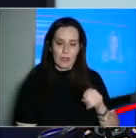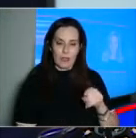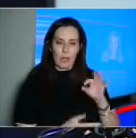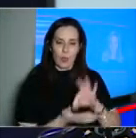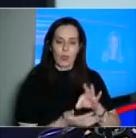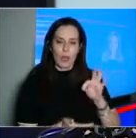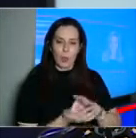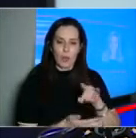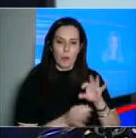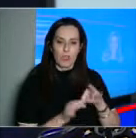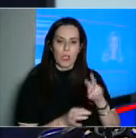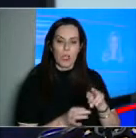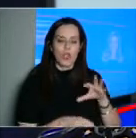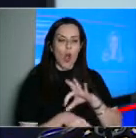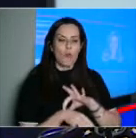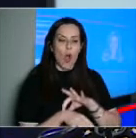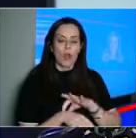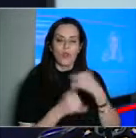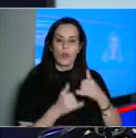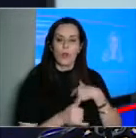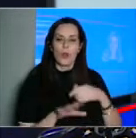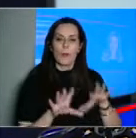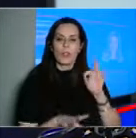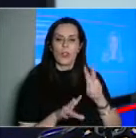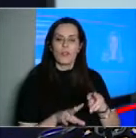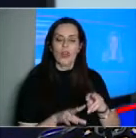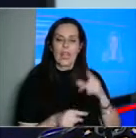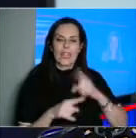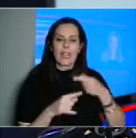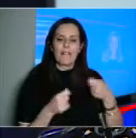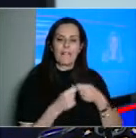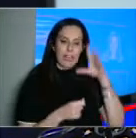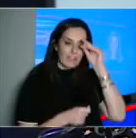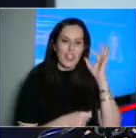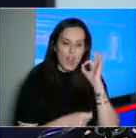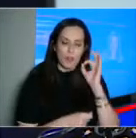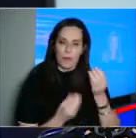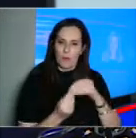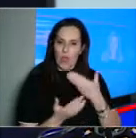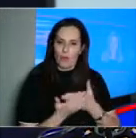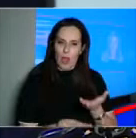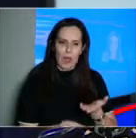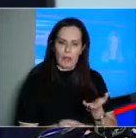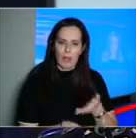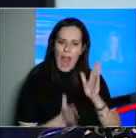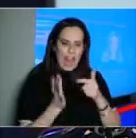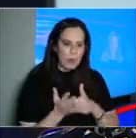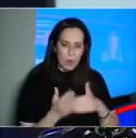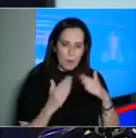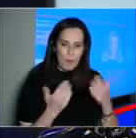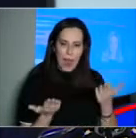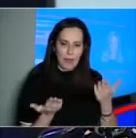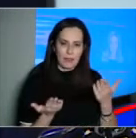העניין. העניין הוא שבעצם יש רפואה שהיום אנחנו מגלים שאפשר לדייק אותה לפי מגדר, אבל מעבר לעובדה הזאת, אלימות